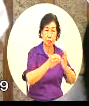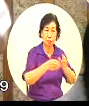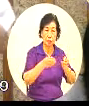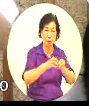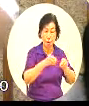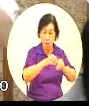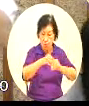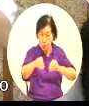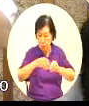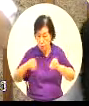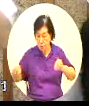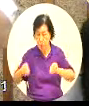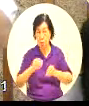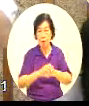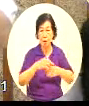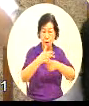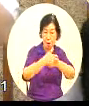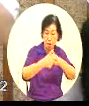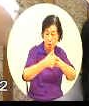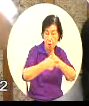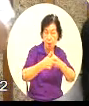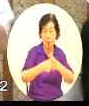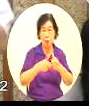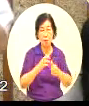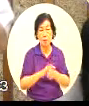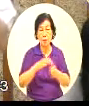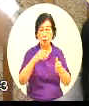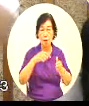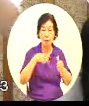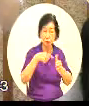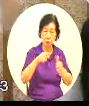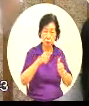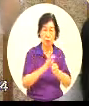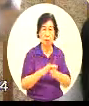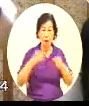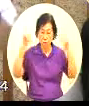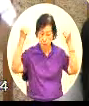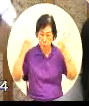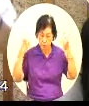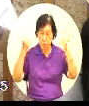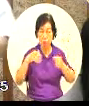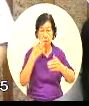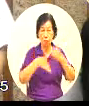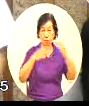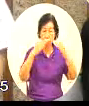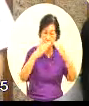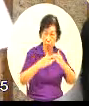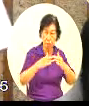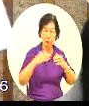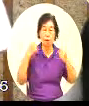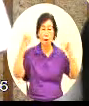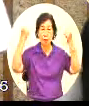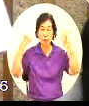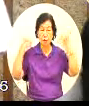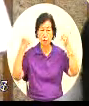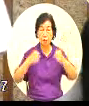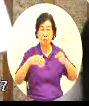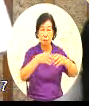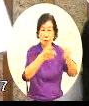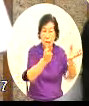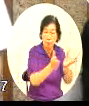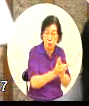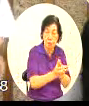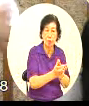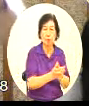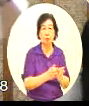部分，它的卫生还有这个体育，尤其学校的体育部分。将来体育局对学校体育